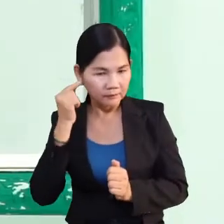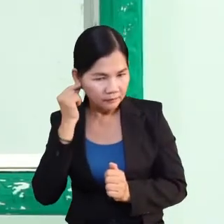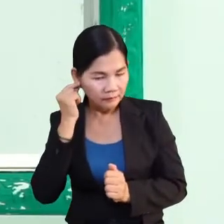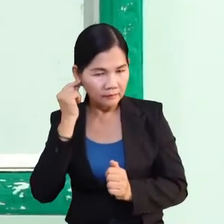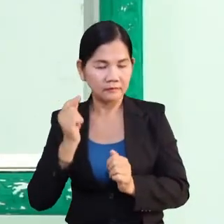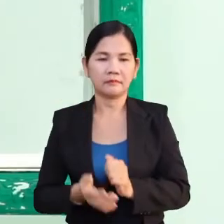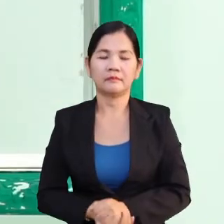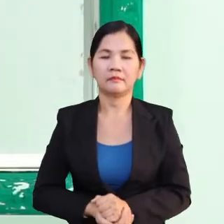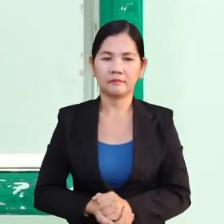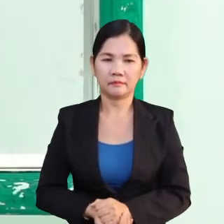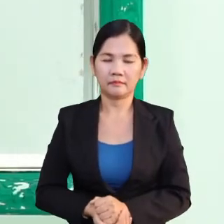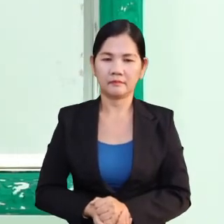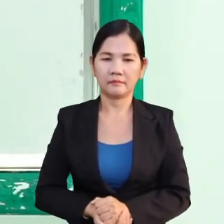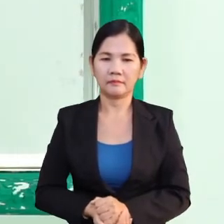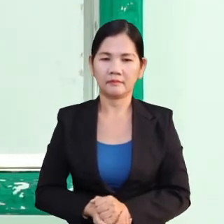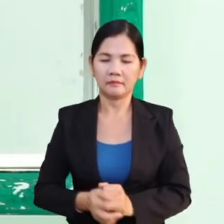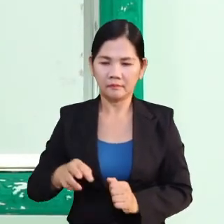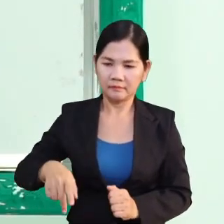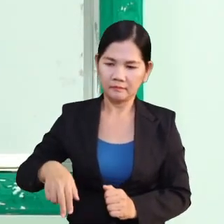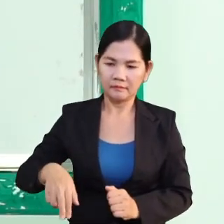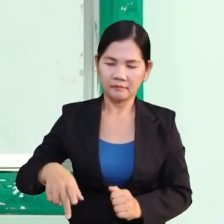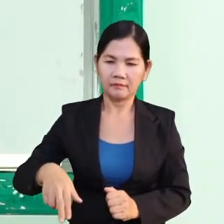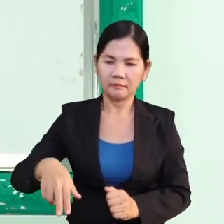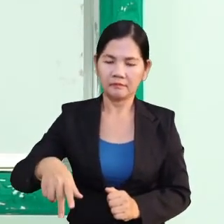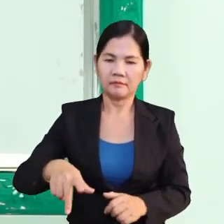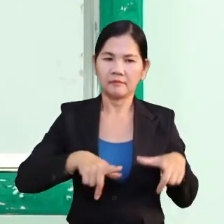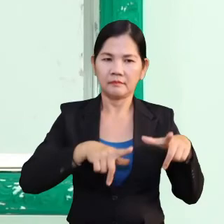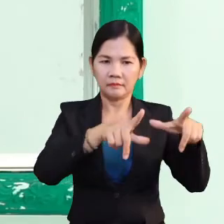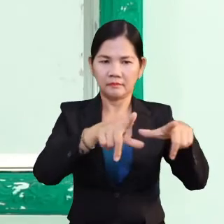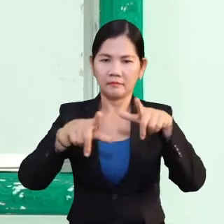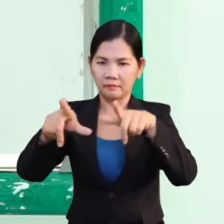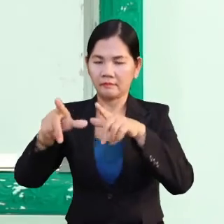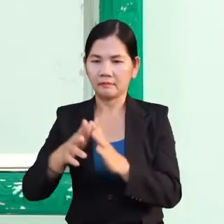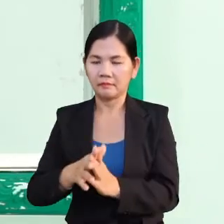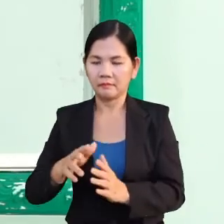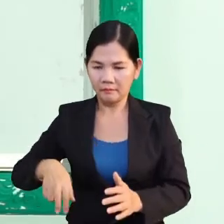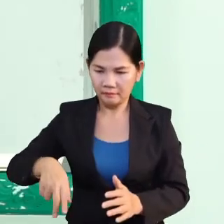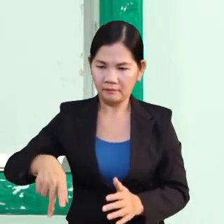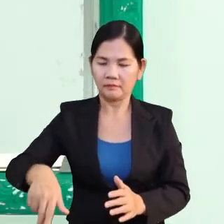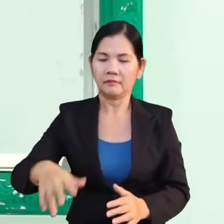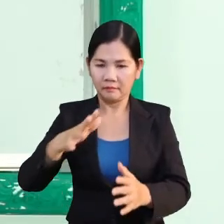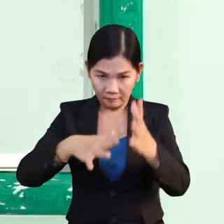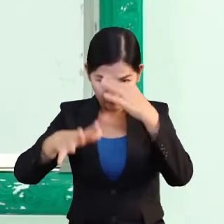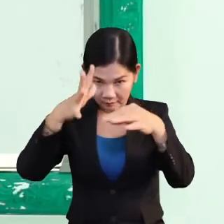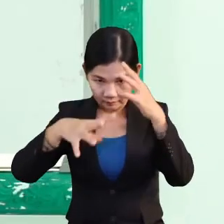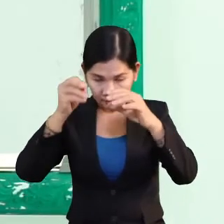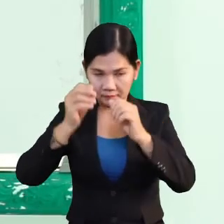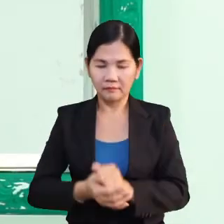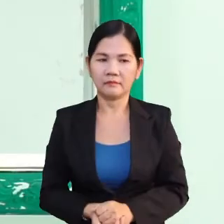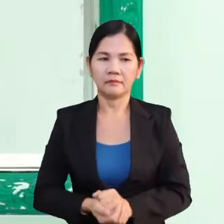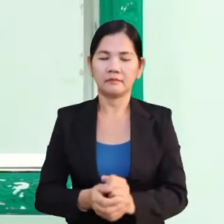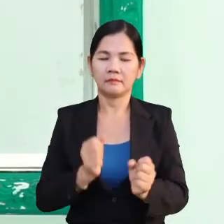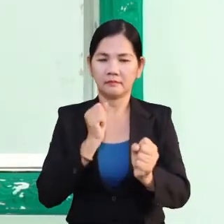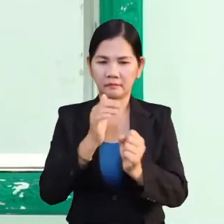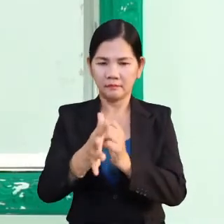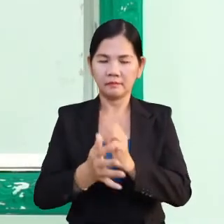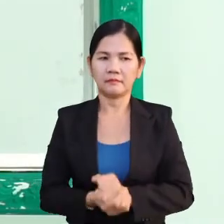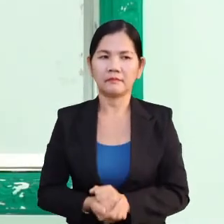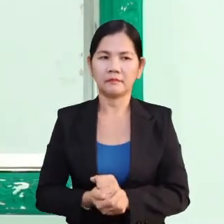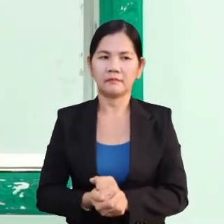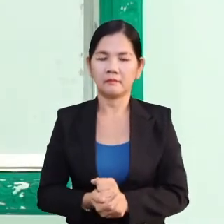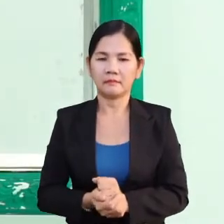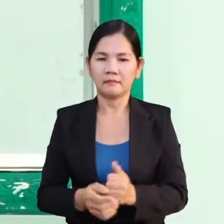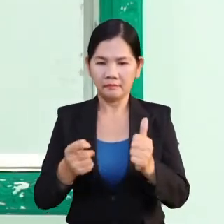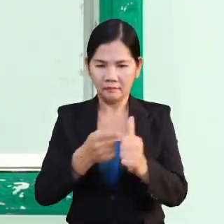យធ្វើដំណើរទៅសាលារៀនចាកូនកូនចូលរួមអានជាមួយអ្នកគ្រូចាប់ផ្ដើម